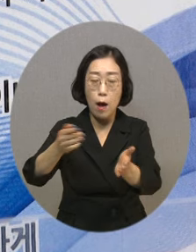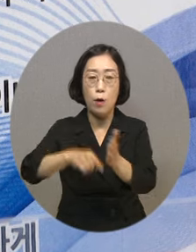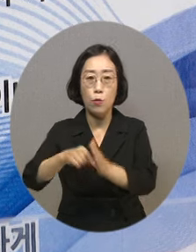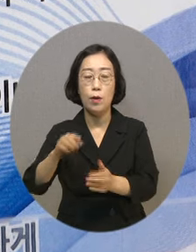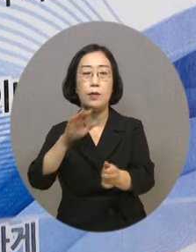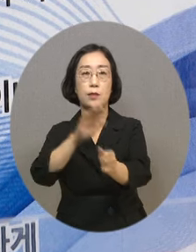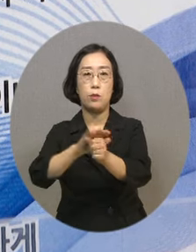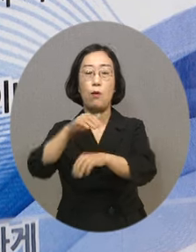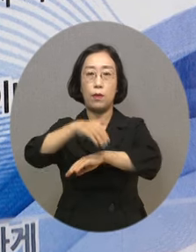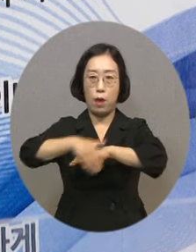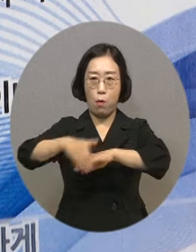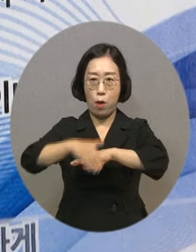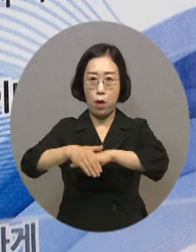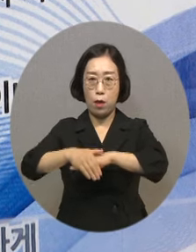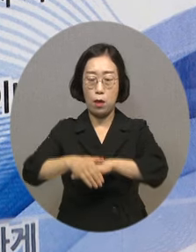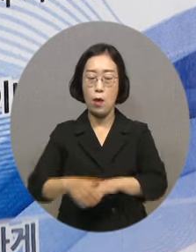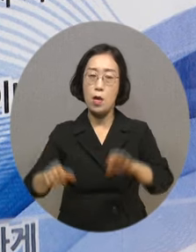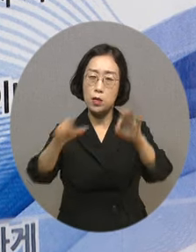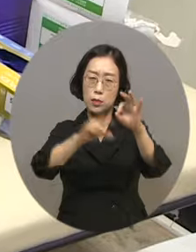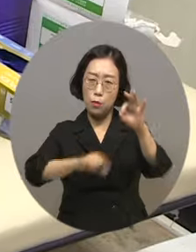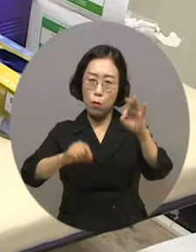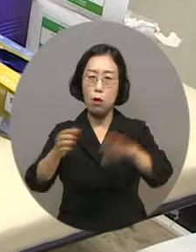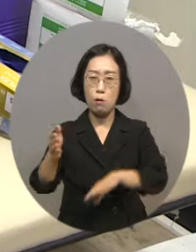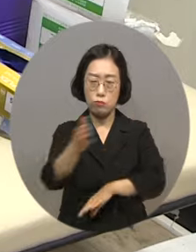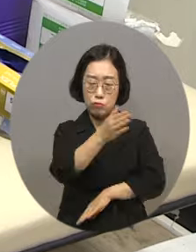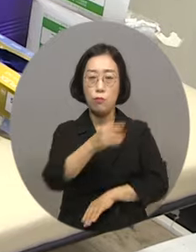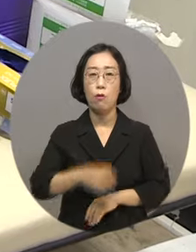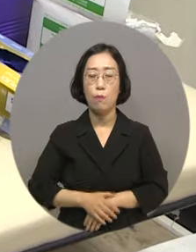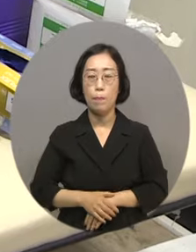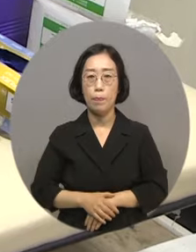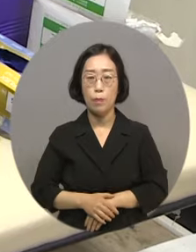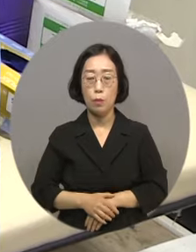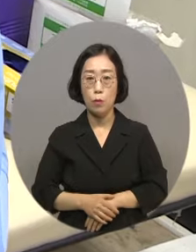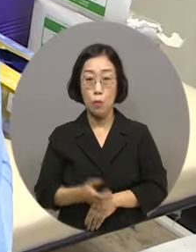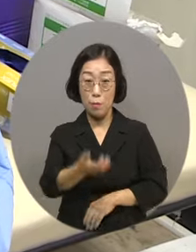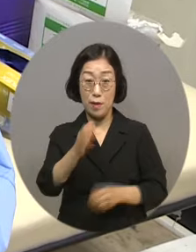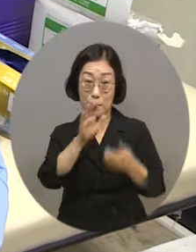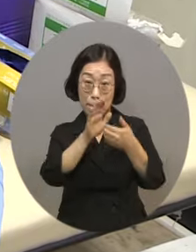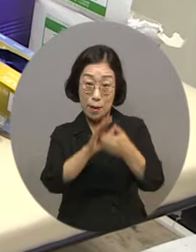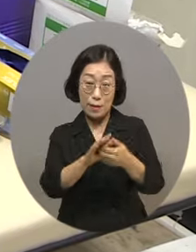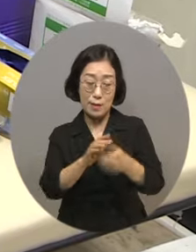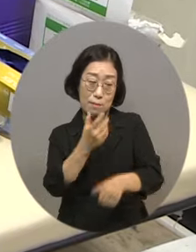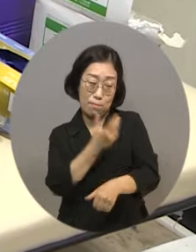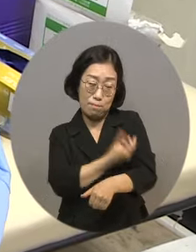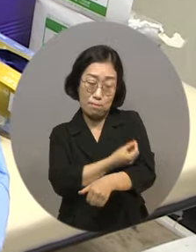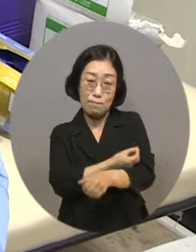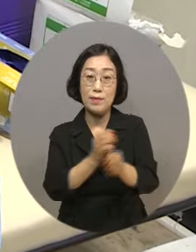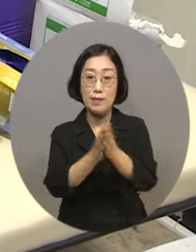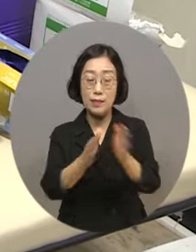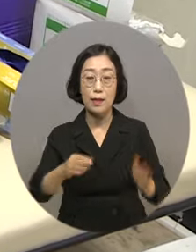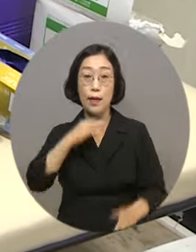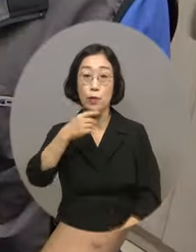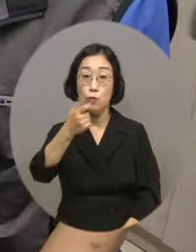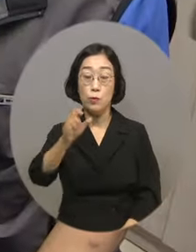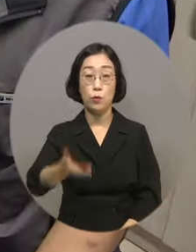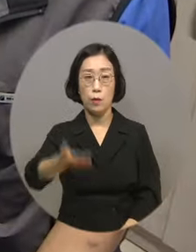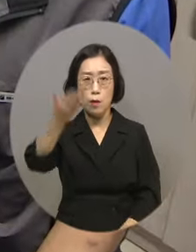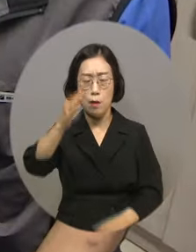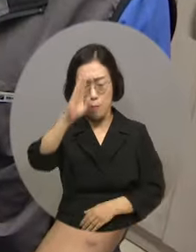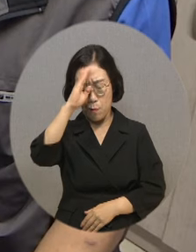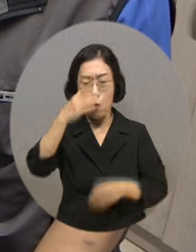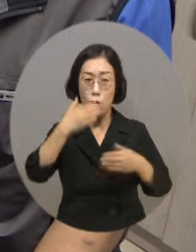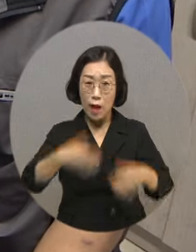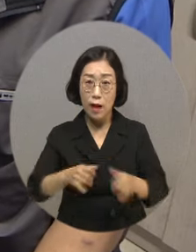예정입니다. 한편 오는 10월에는 코로나19 백신 접종이 개시됩니다. 65세 이상 어르신과 면역